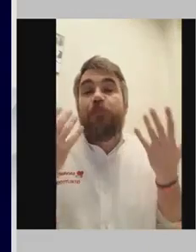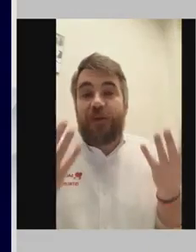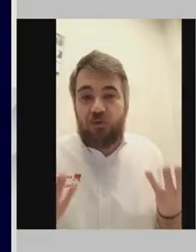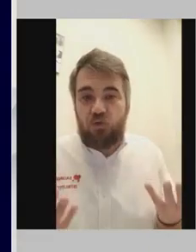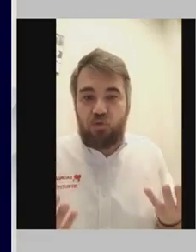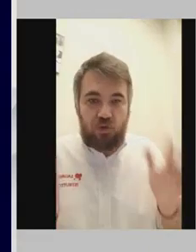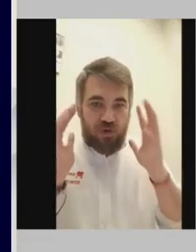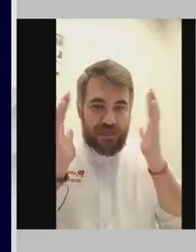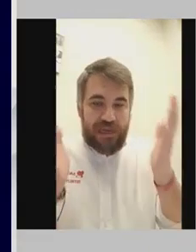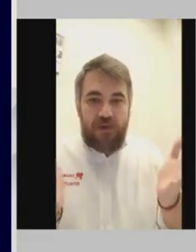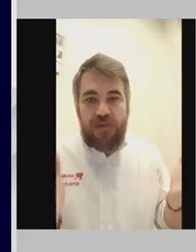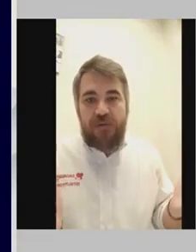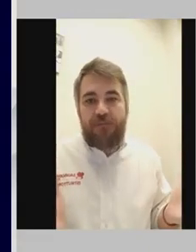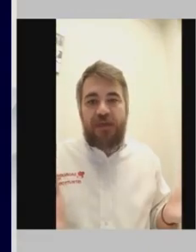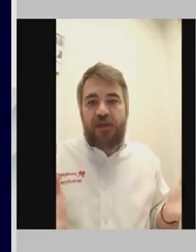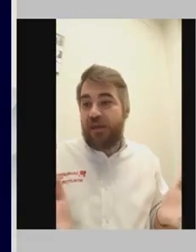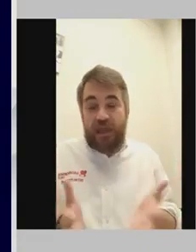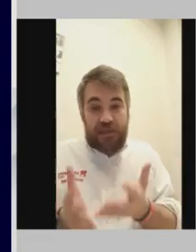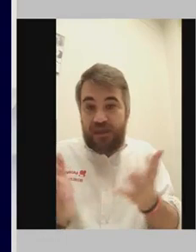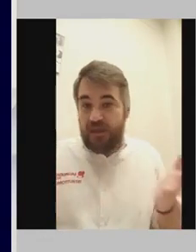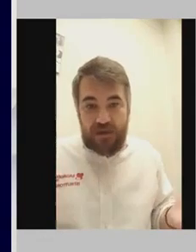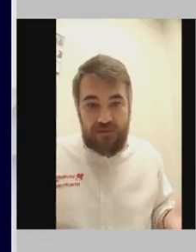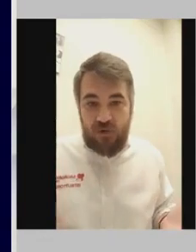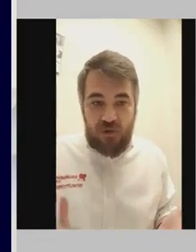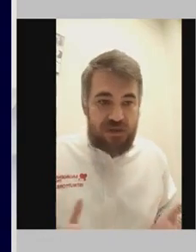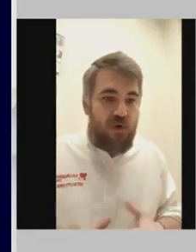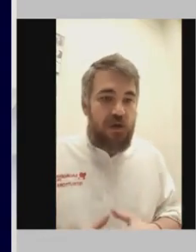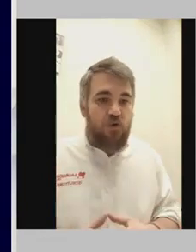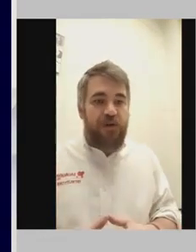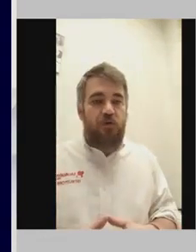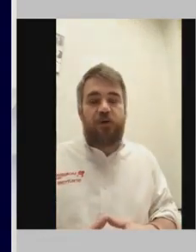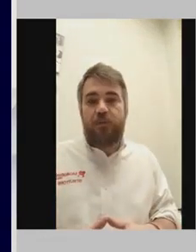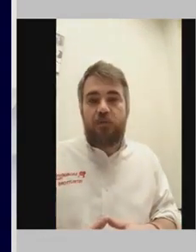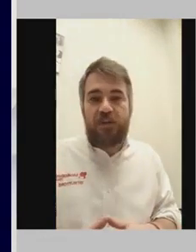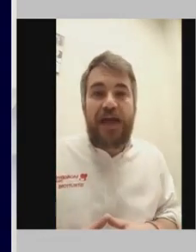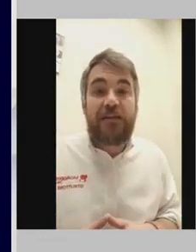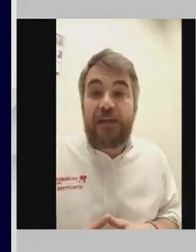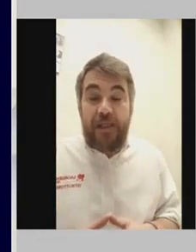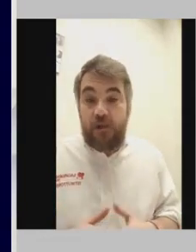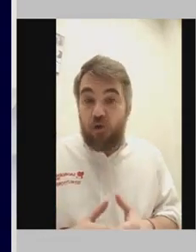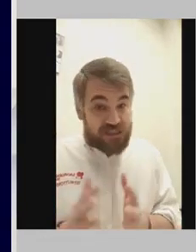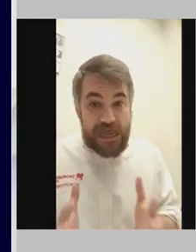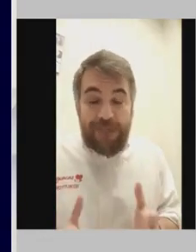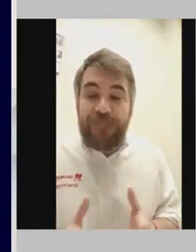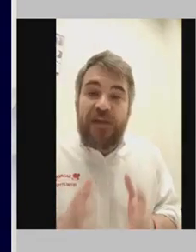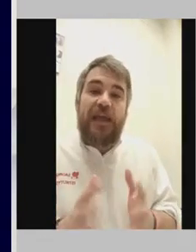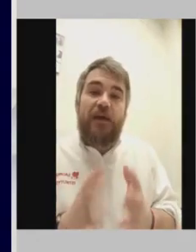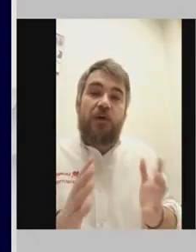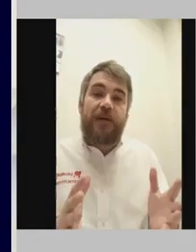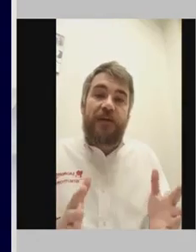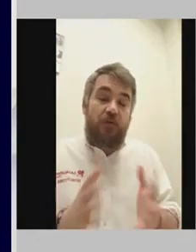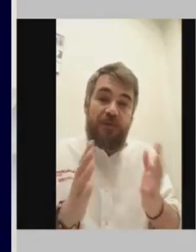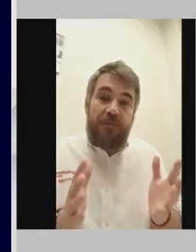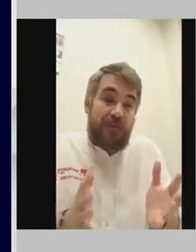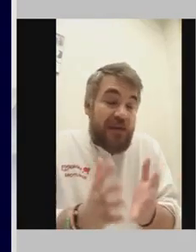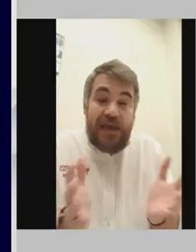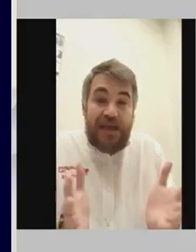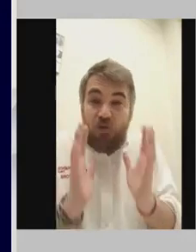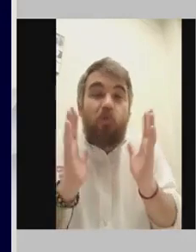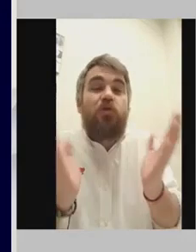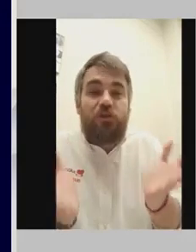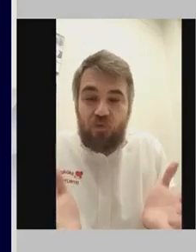bisogno e soprattutto creo nei bambini, e chi lavora con le scuole come noi, come molti altri, lo sa, crea in quei